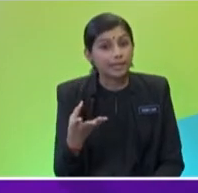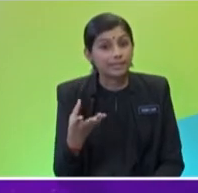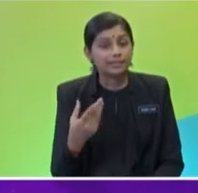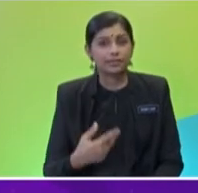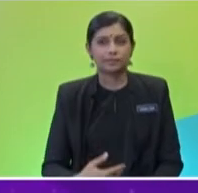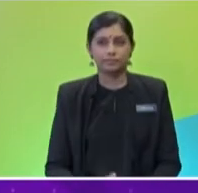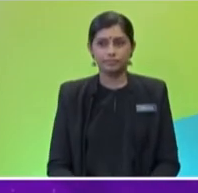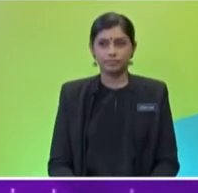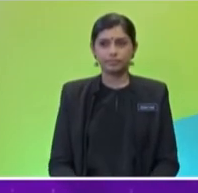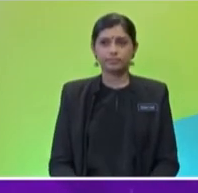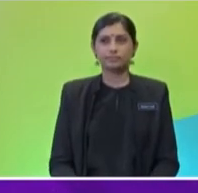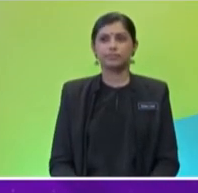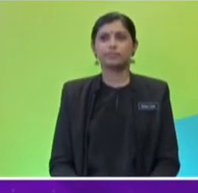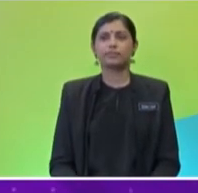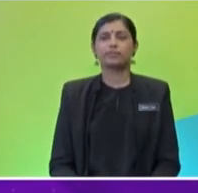Ya, Aisyah.